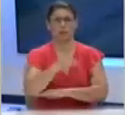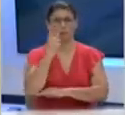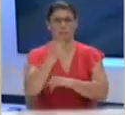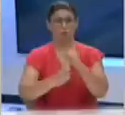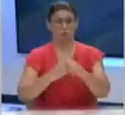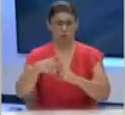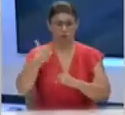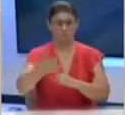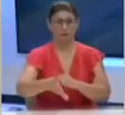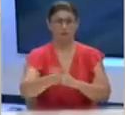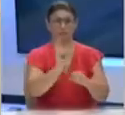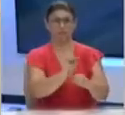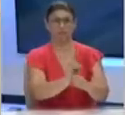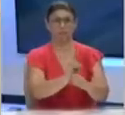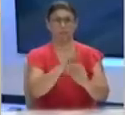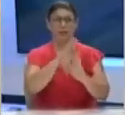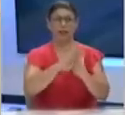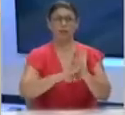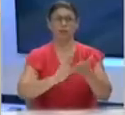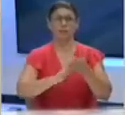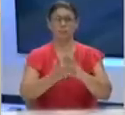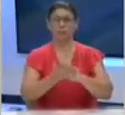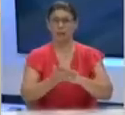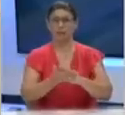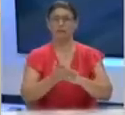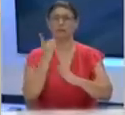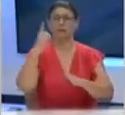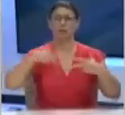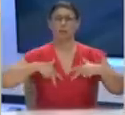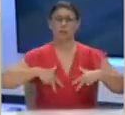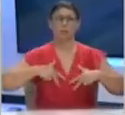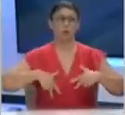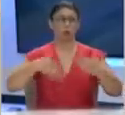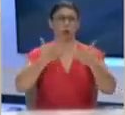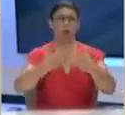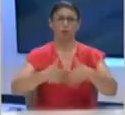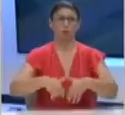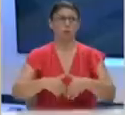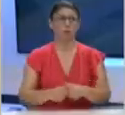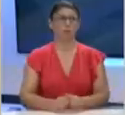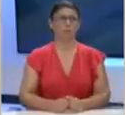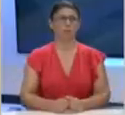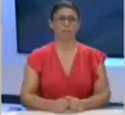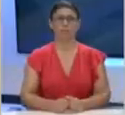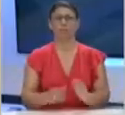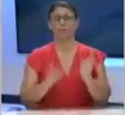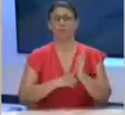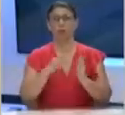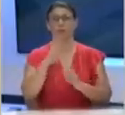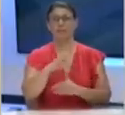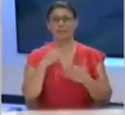μετά εκκρεμούν οι κανονιστικές πράξεις για ένα Υπουργείο λειτουργικό. Ο πολυαφημισμένος